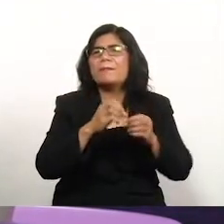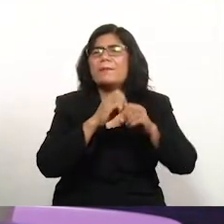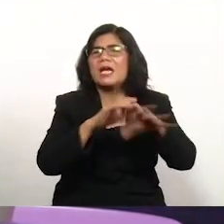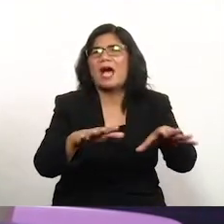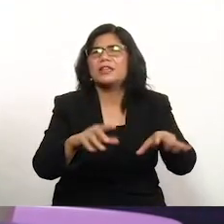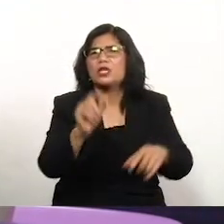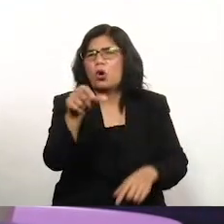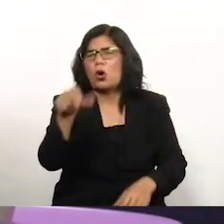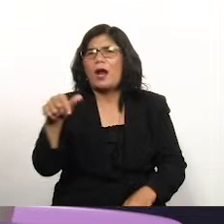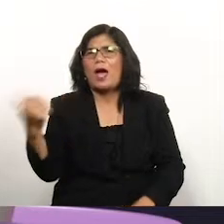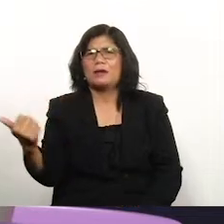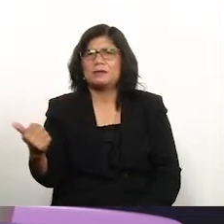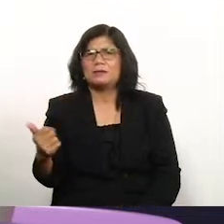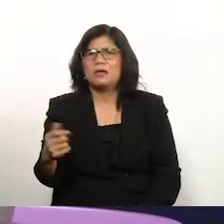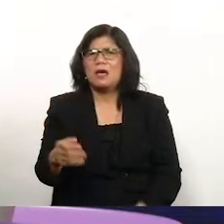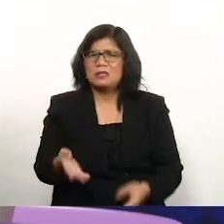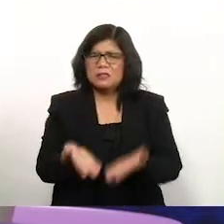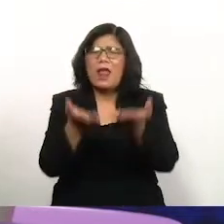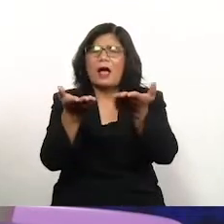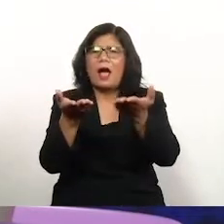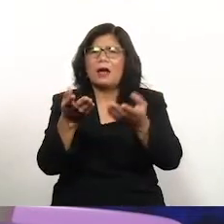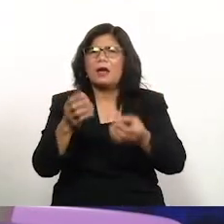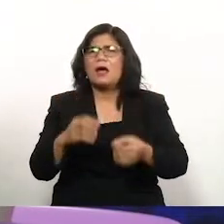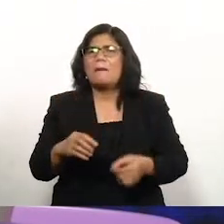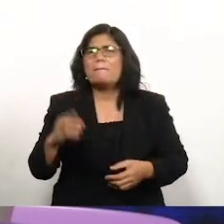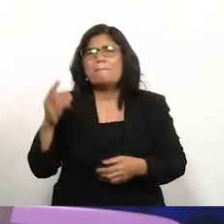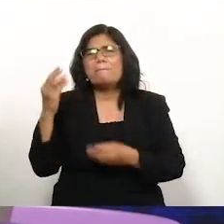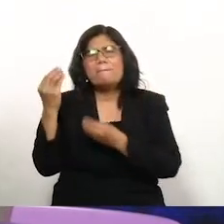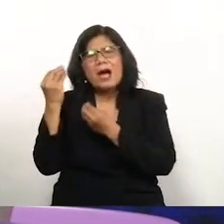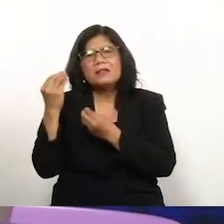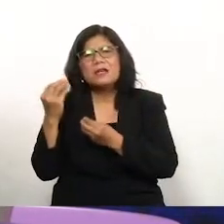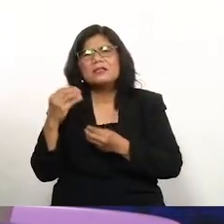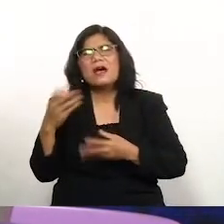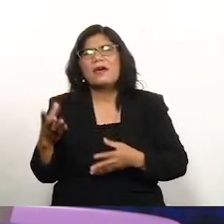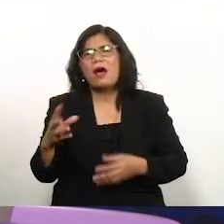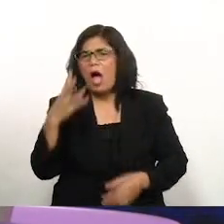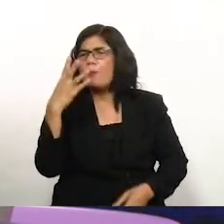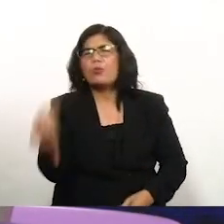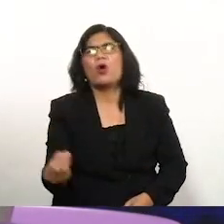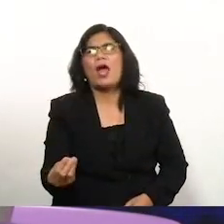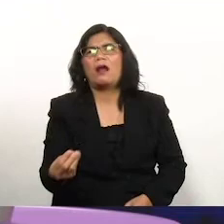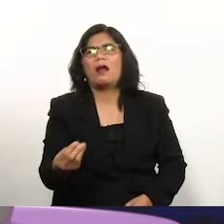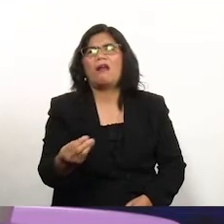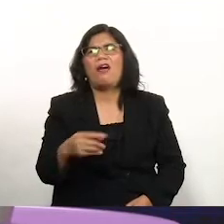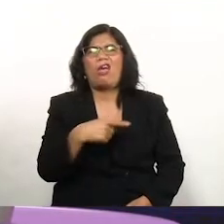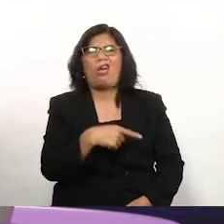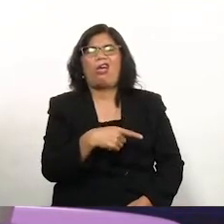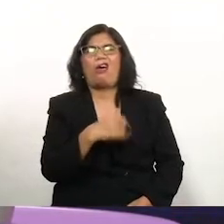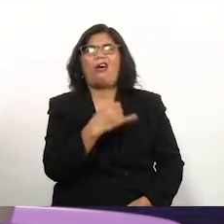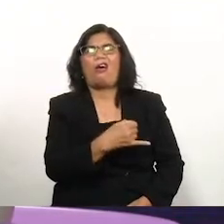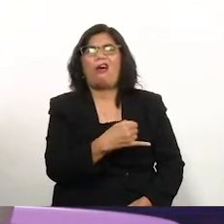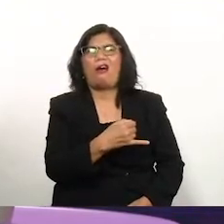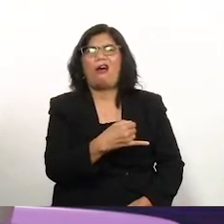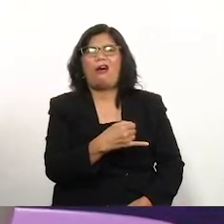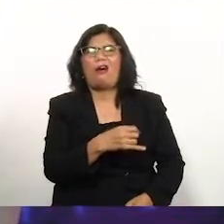Hai Kak boleh bilang pengajaran saya kampungan salah boleh bilang pengajaran saya murahan sudah boleh bilang pengajaran